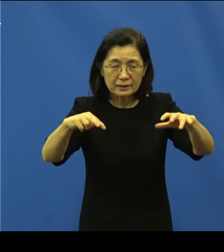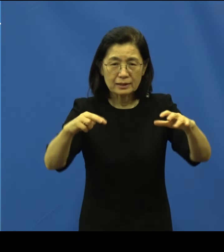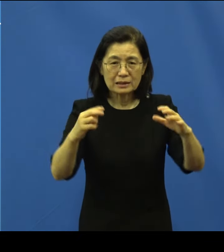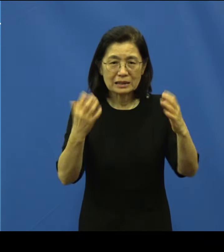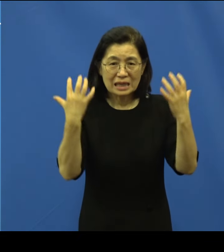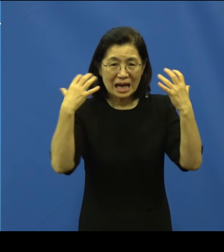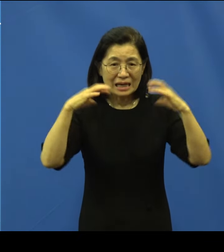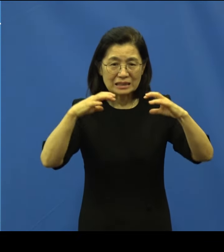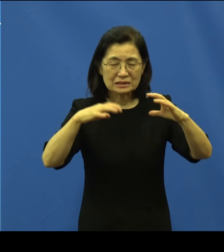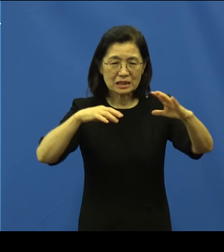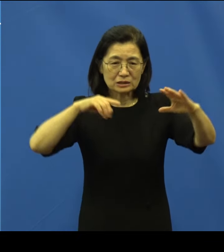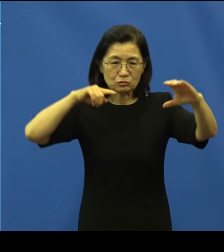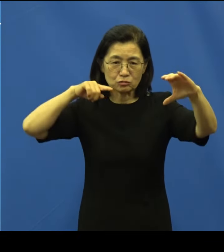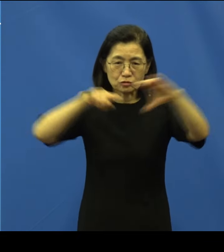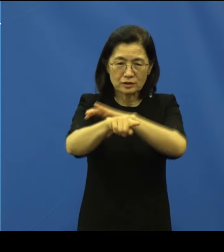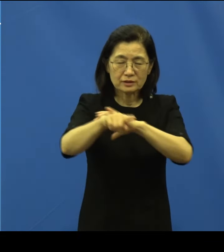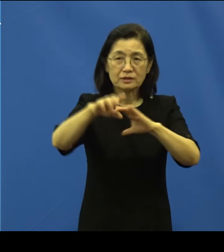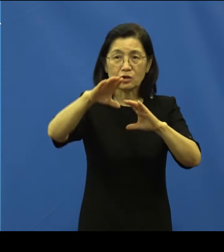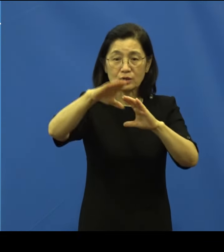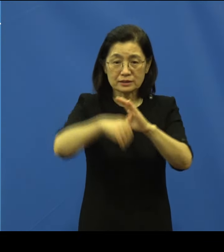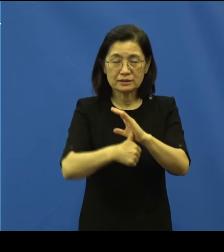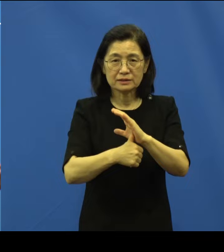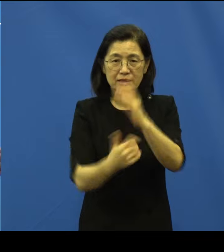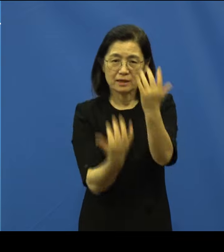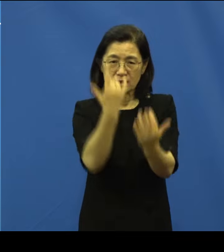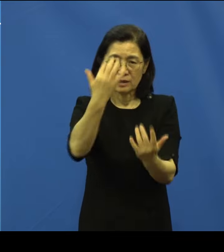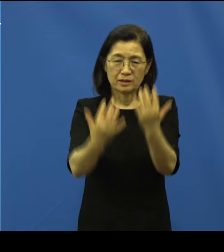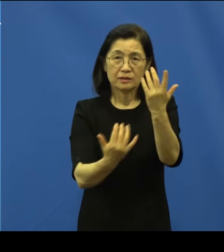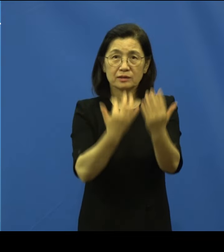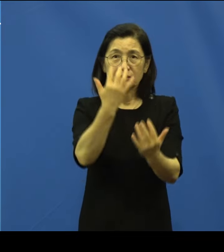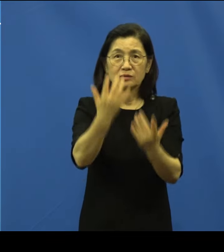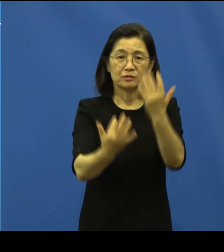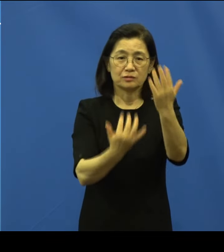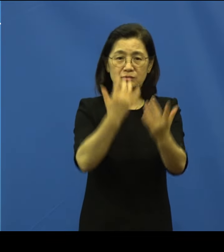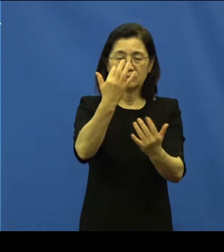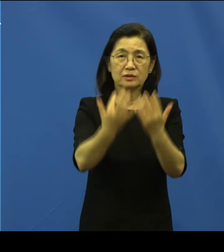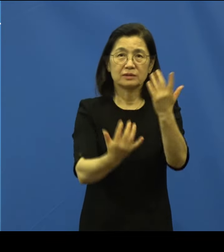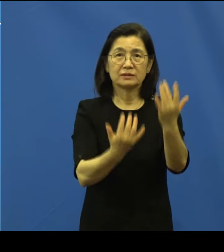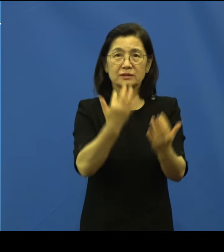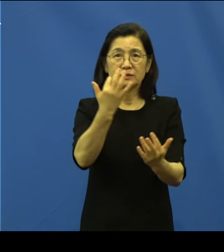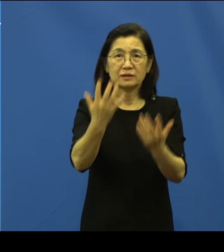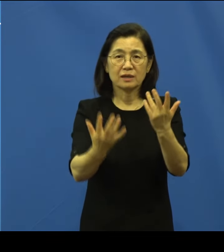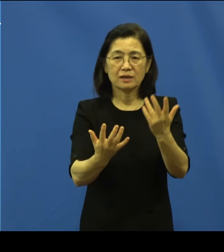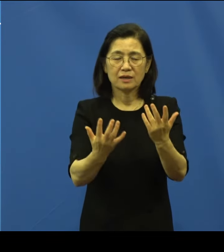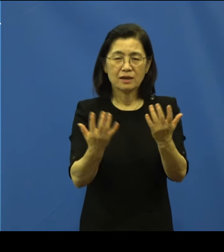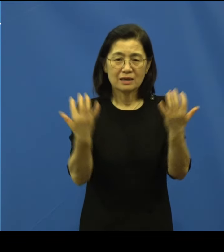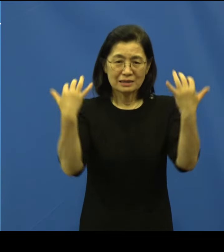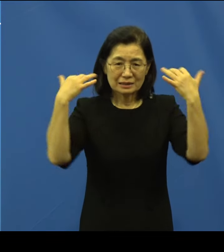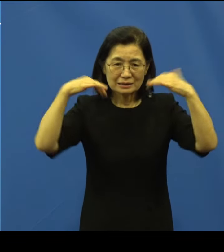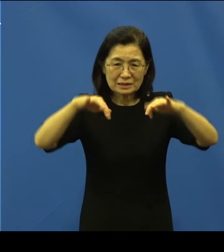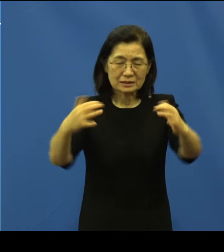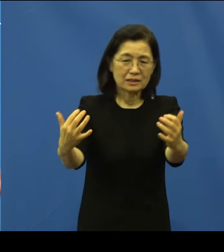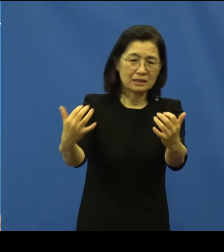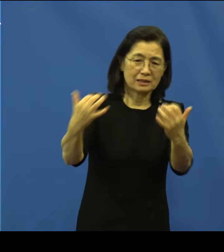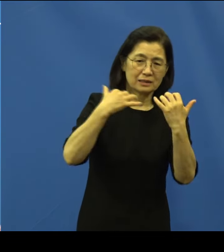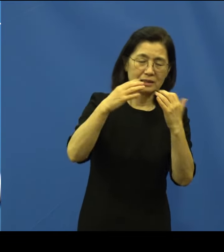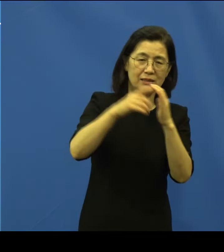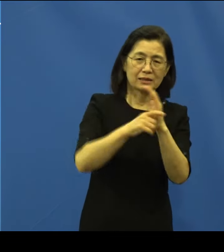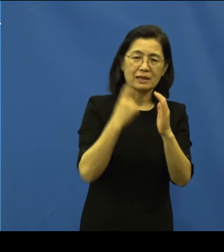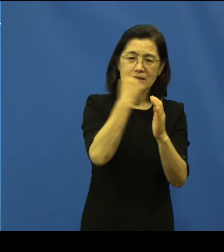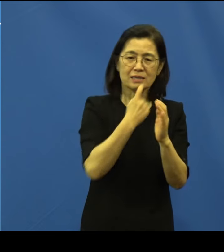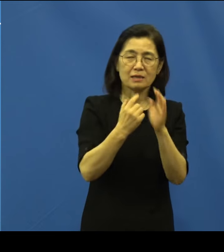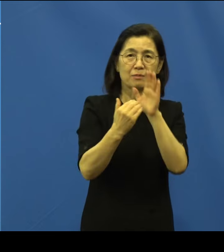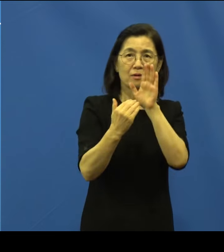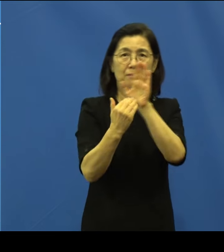여러분, 그의 친구들이 풀무불 속에 들어갔는데 누군가 있었잖아요. 그 사자의 입을 막고 그 불꽃 가운데